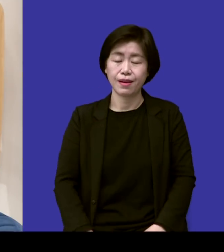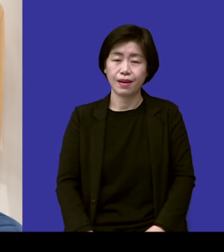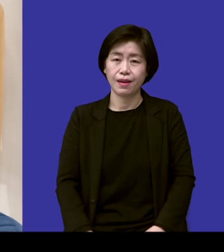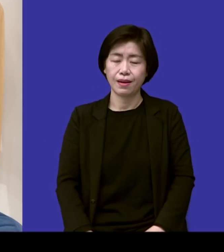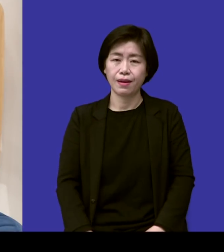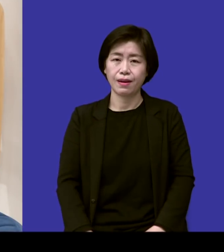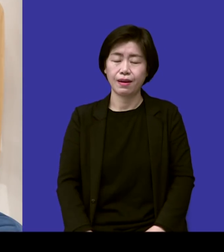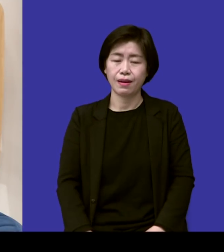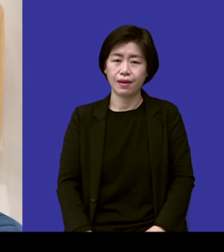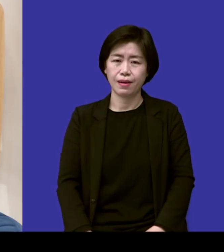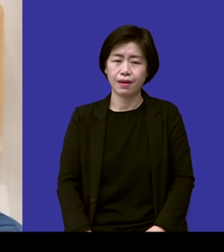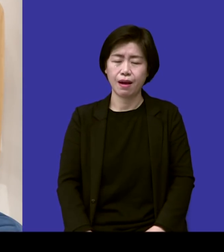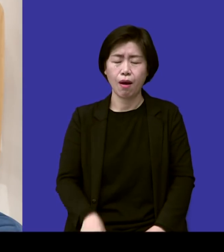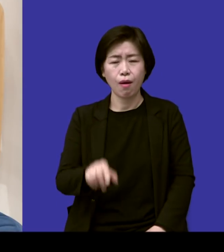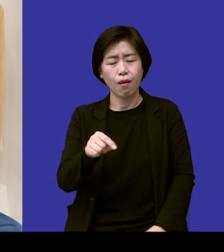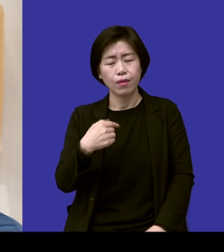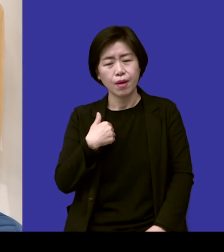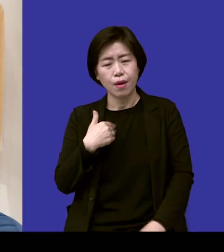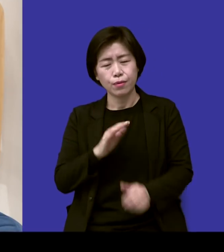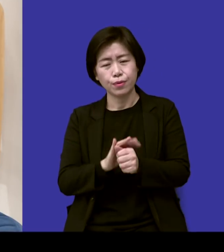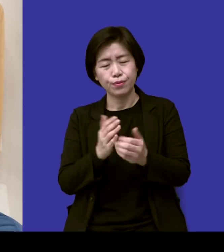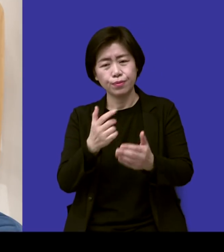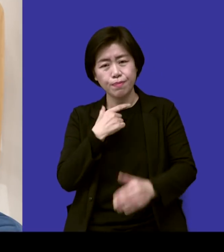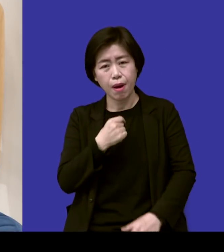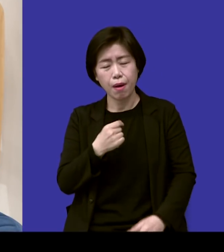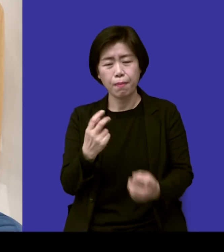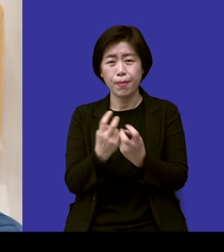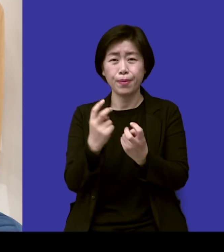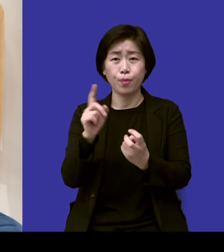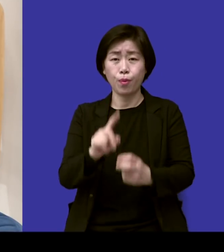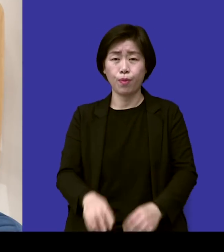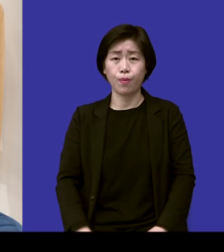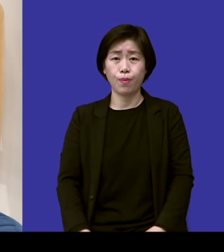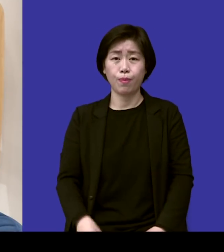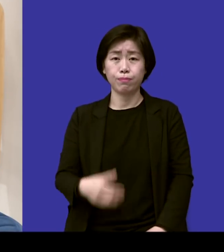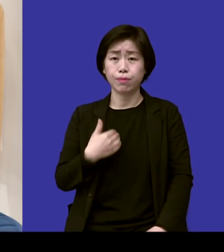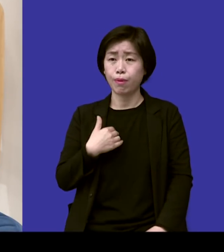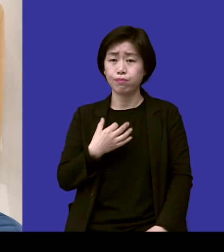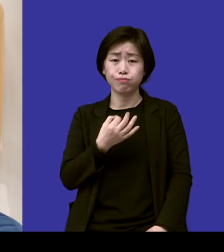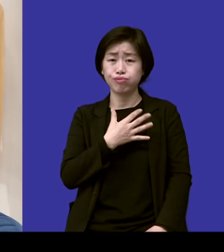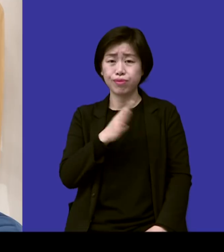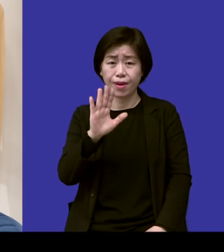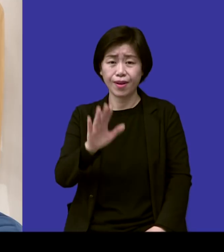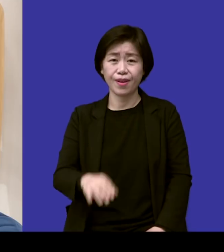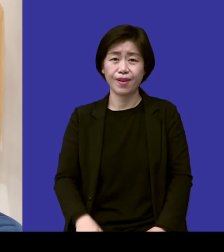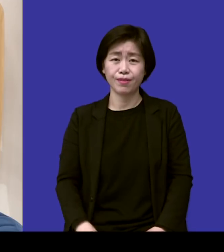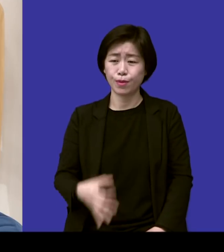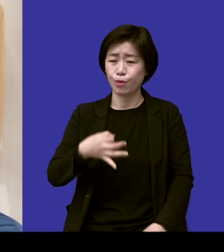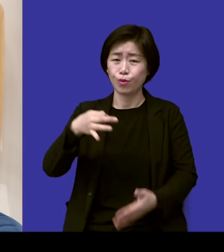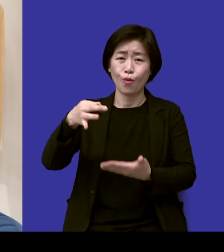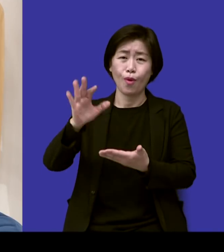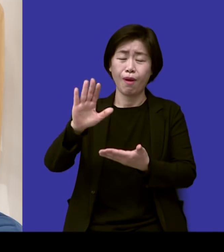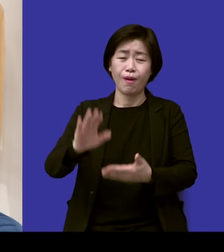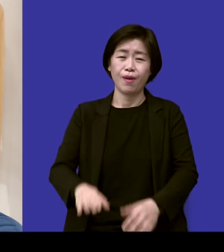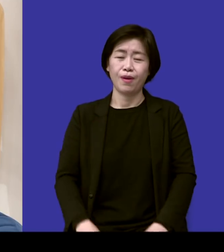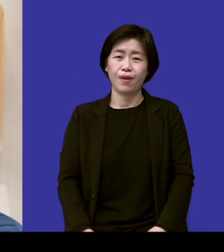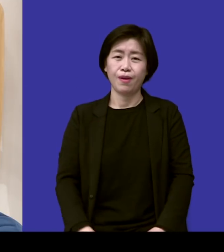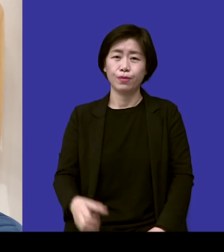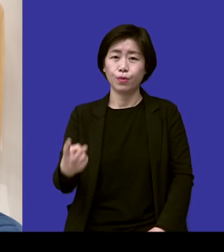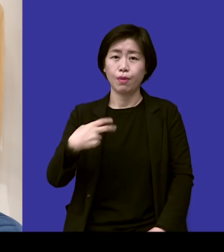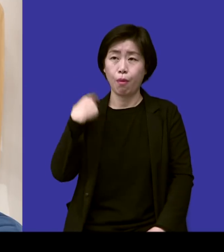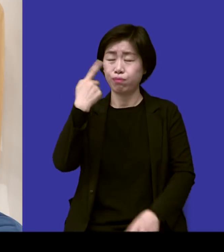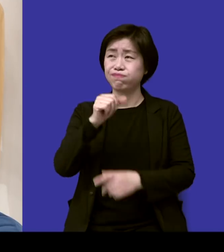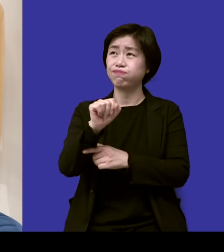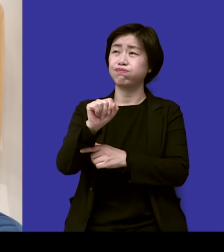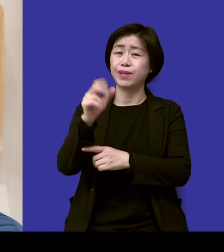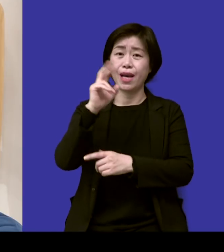그래서 뭘 해서 내가 도울 수 있을까? 그때 당시에 도울 수 있는 게 제가 재력이 있는 것도 아니고 유명한 가수도 아니고